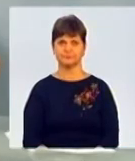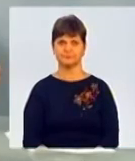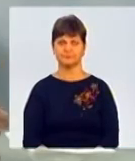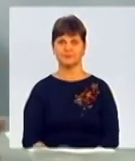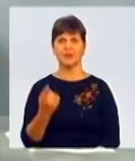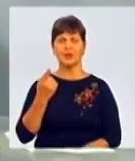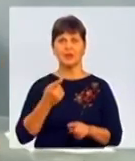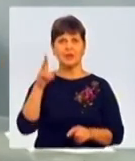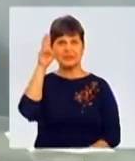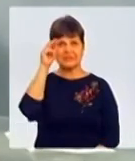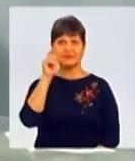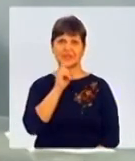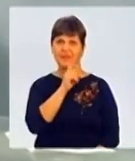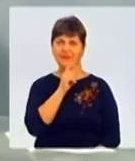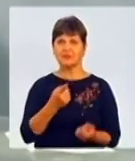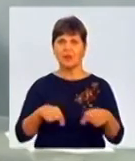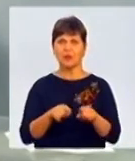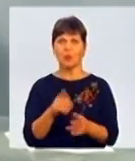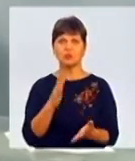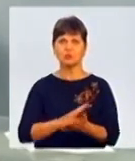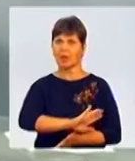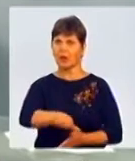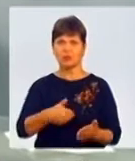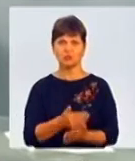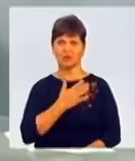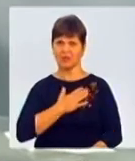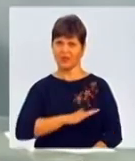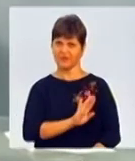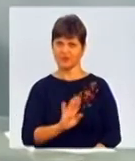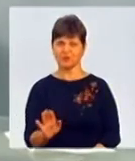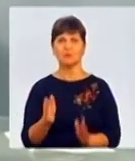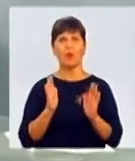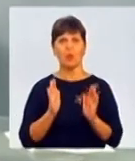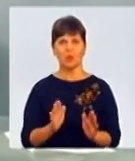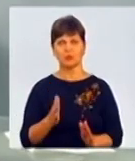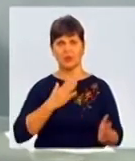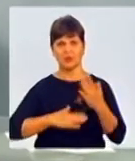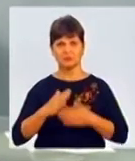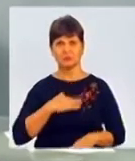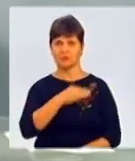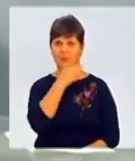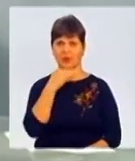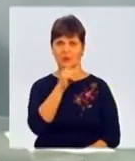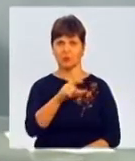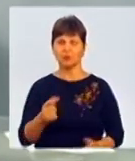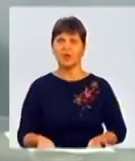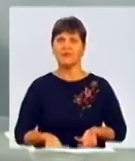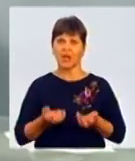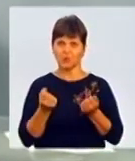Цифри на Вінниччині також є досить таки невтішними, хоча тішить те, що чимало людей врятовано.